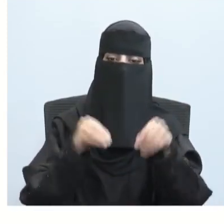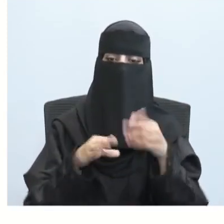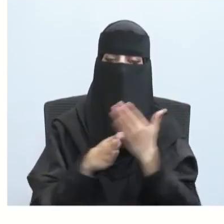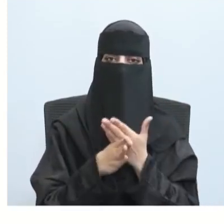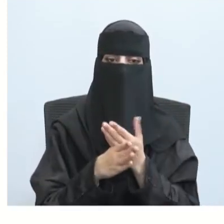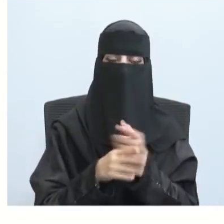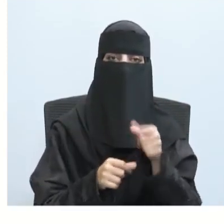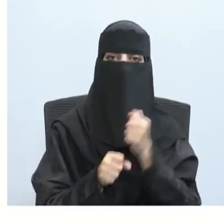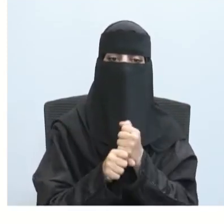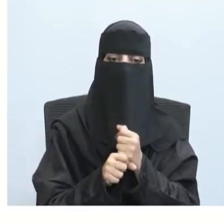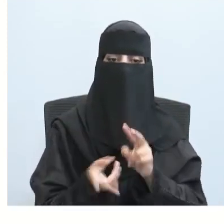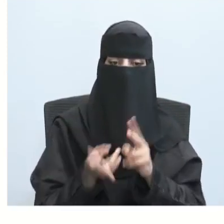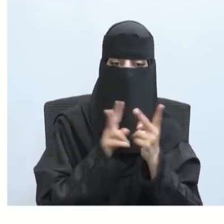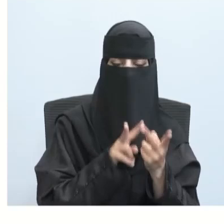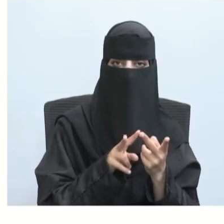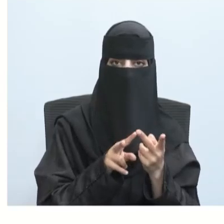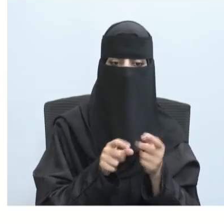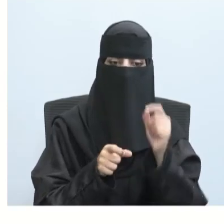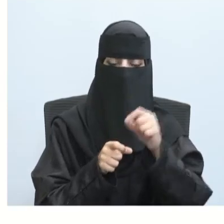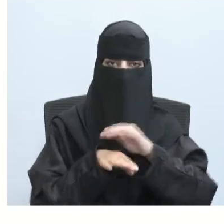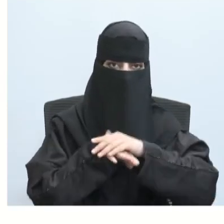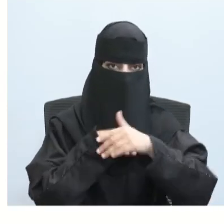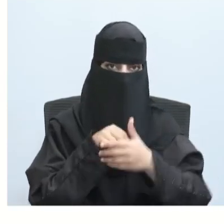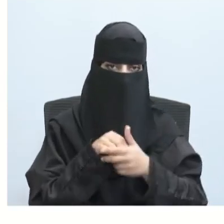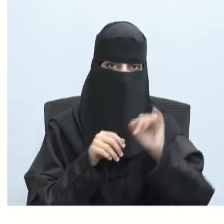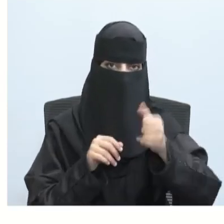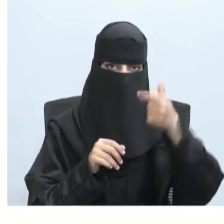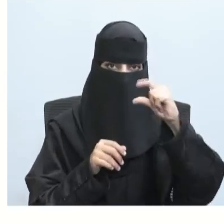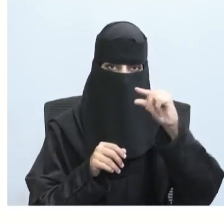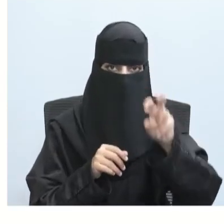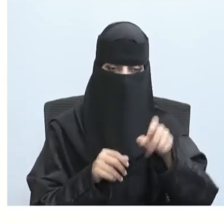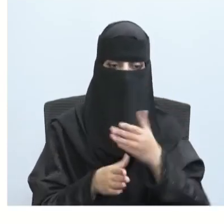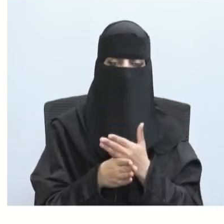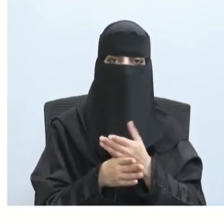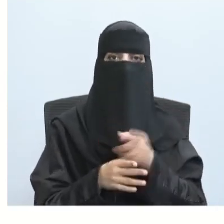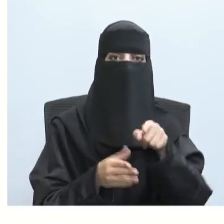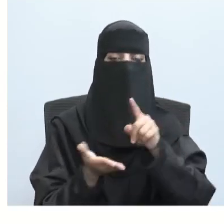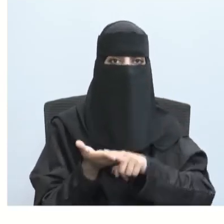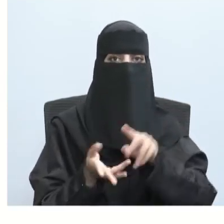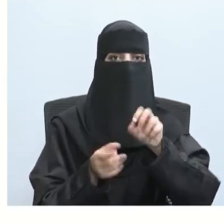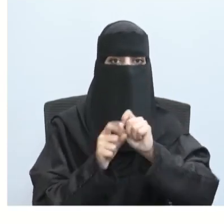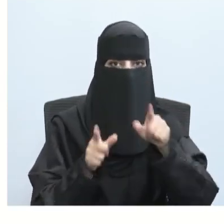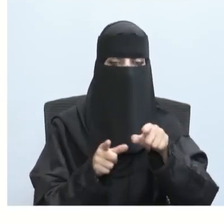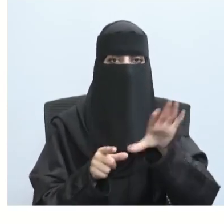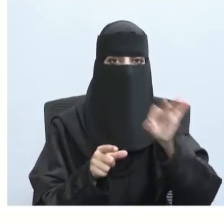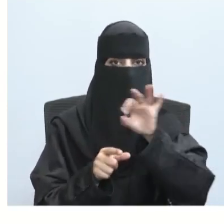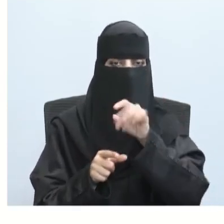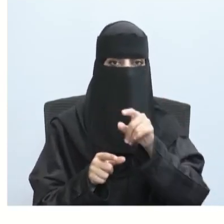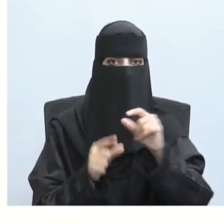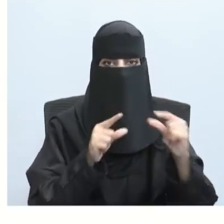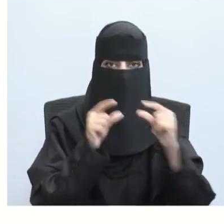الى ذلك لدينا تغير في ملمس الماده تغير ملمس الماده يعتبر كذلك احد